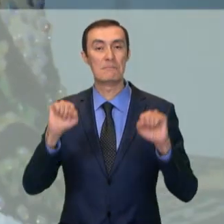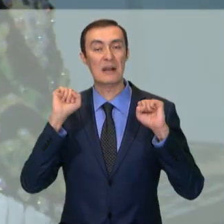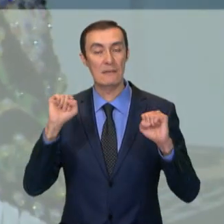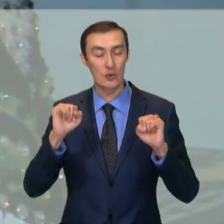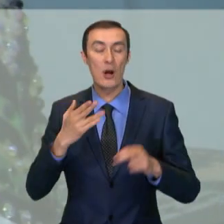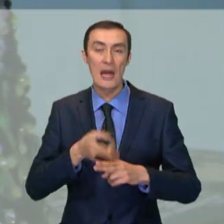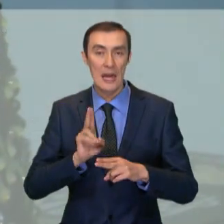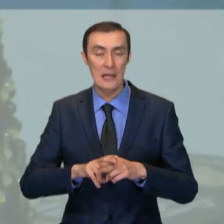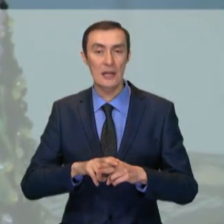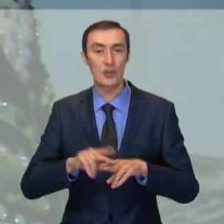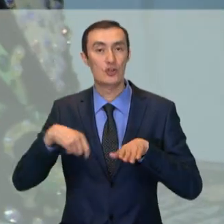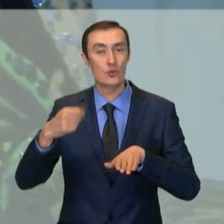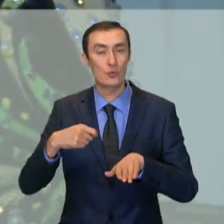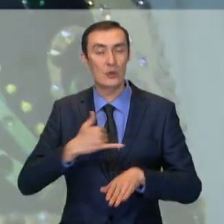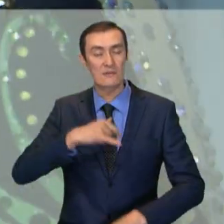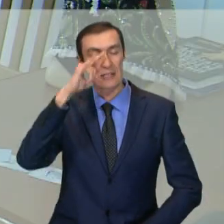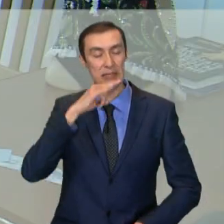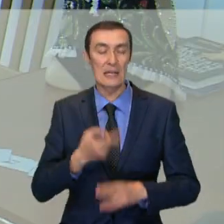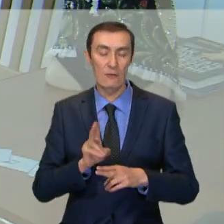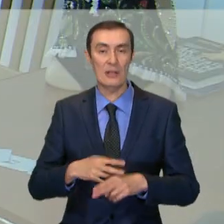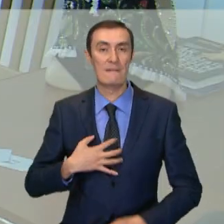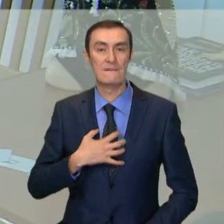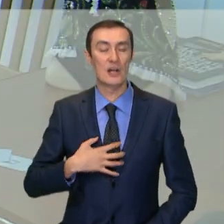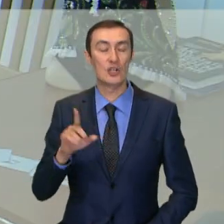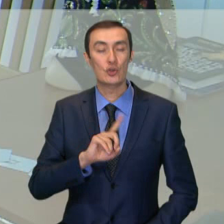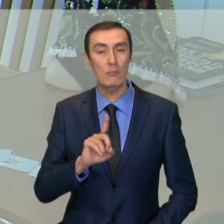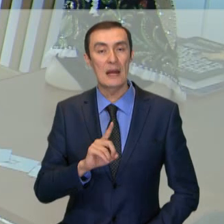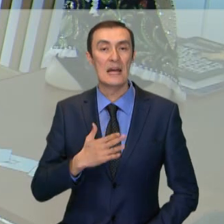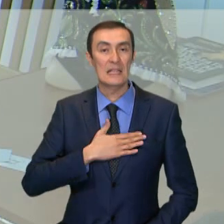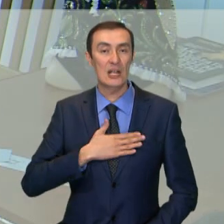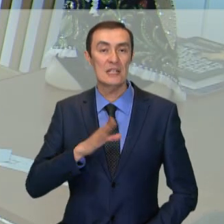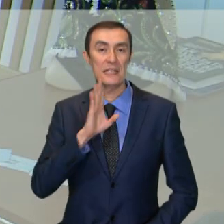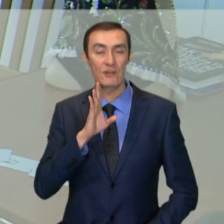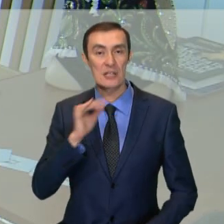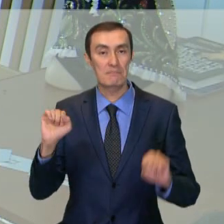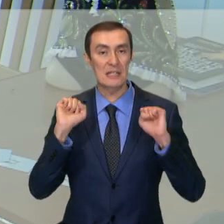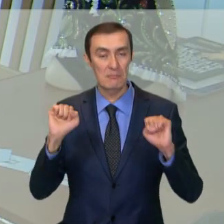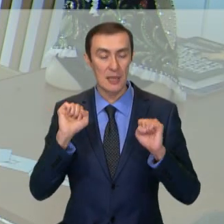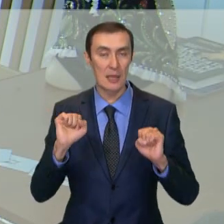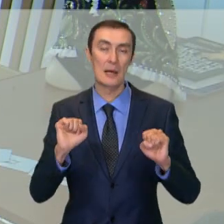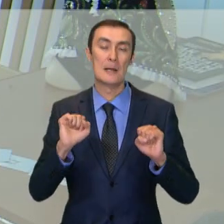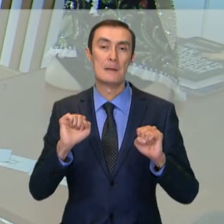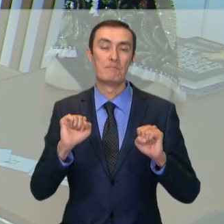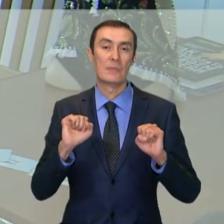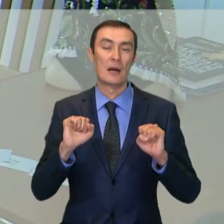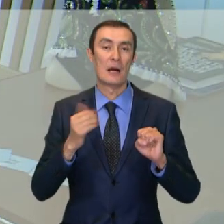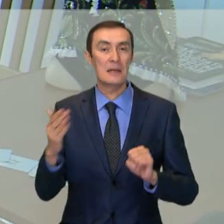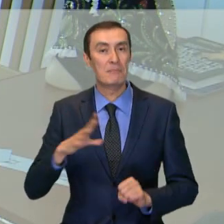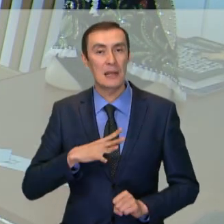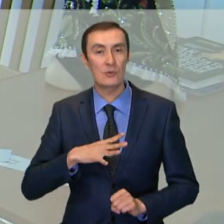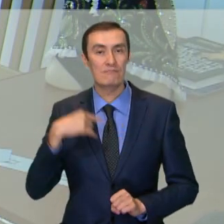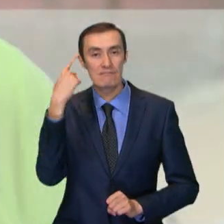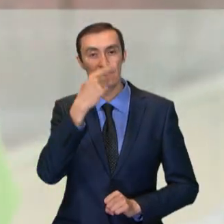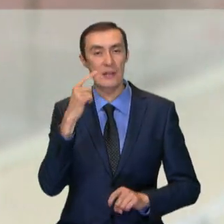это сделано в Казахстане. Вот это очень важно. И чтобы наши спортсменки, они были